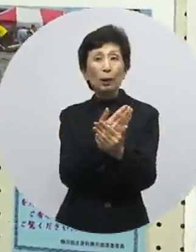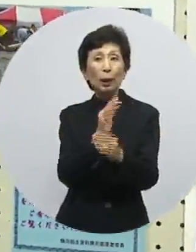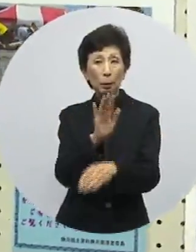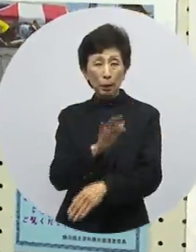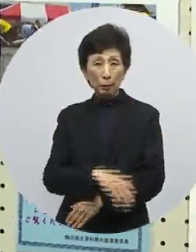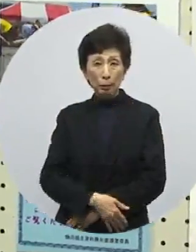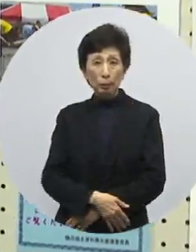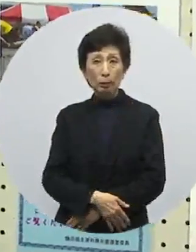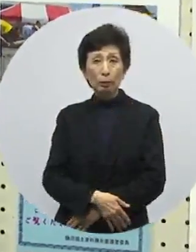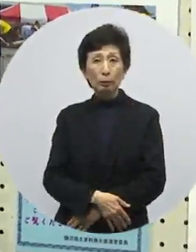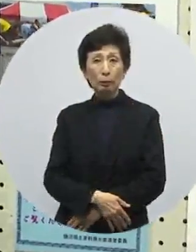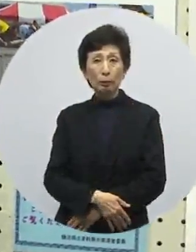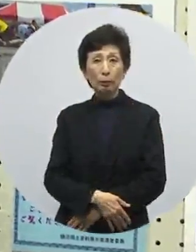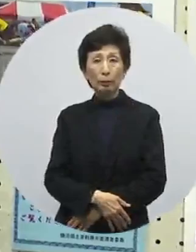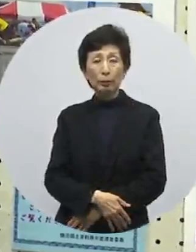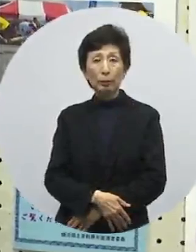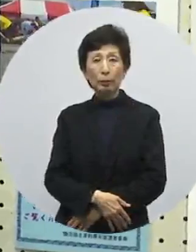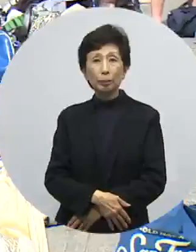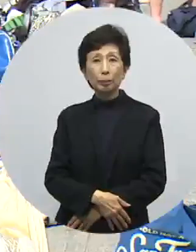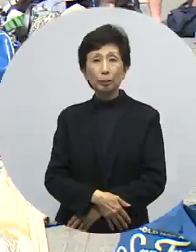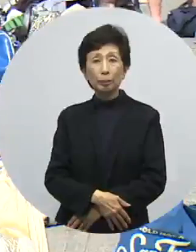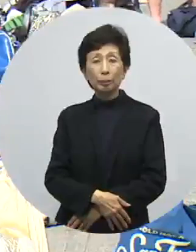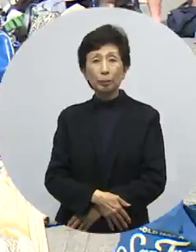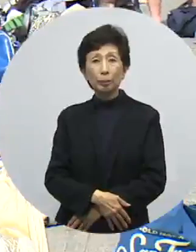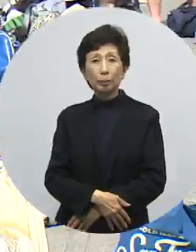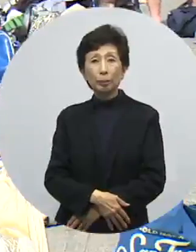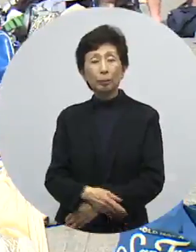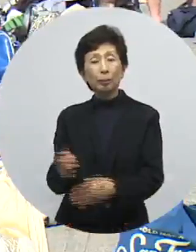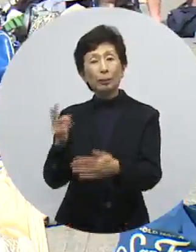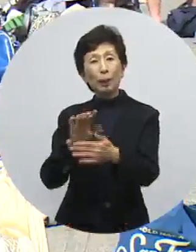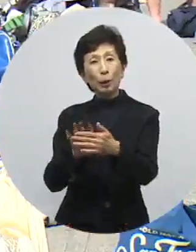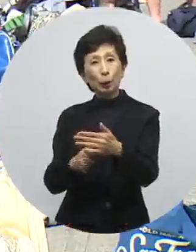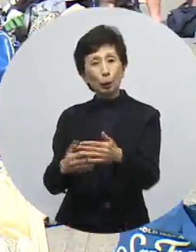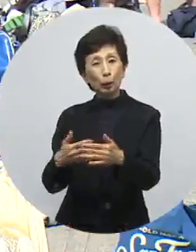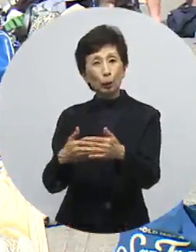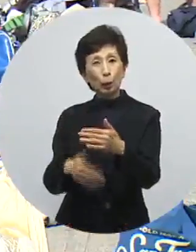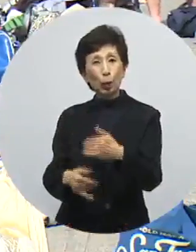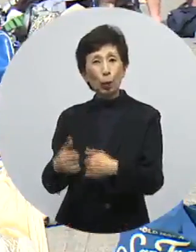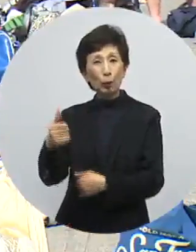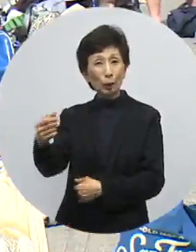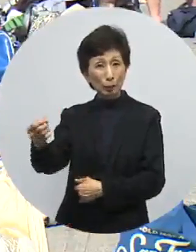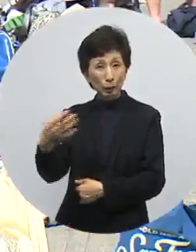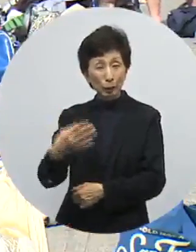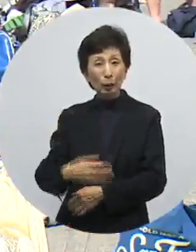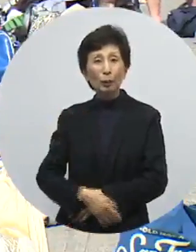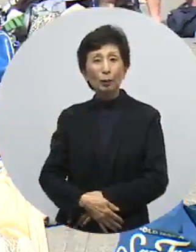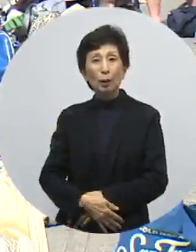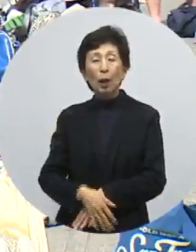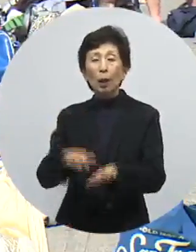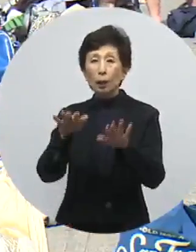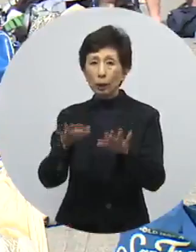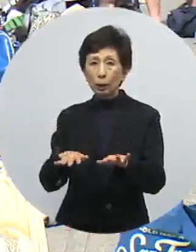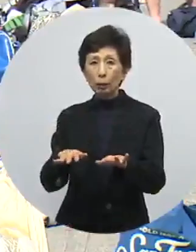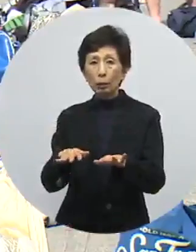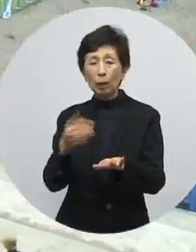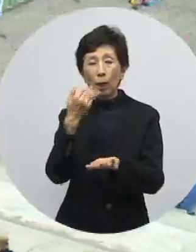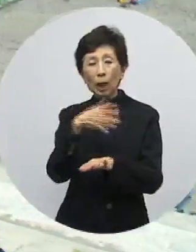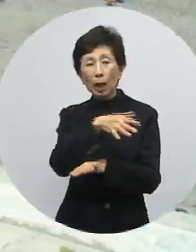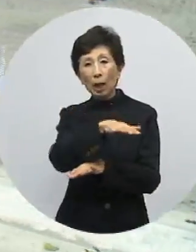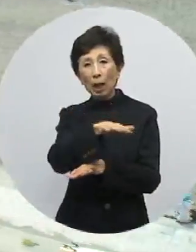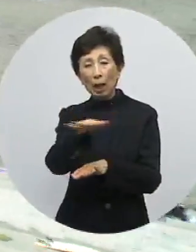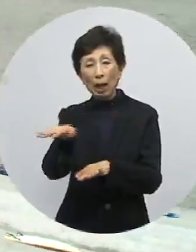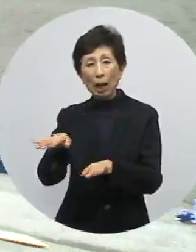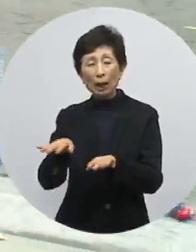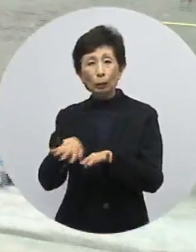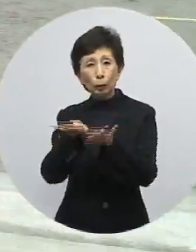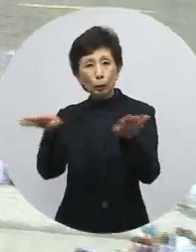になっていると思うんですね。 内藤さん曰く、今では海水浴を楽しむ人より